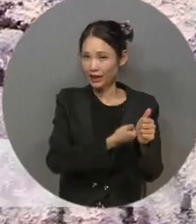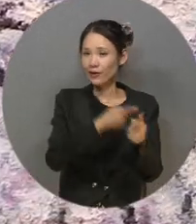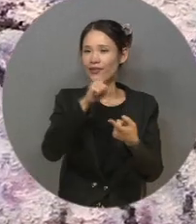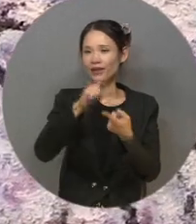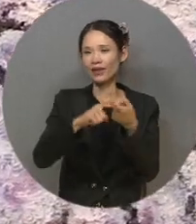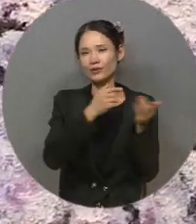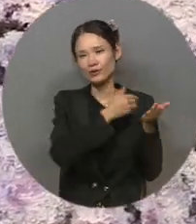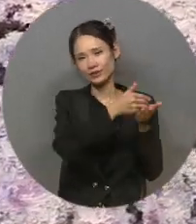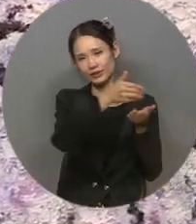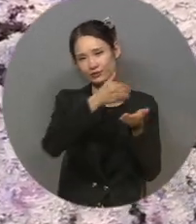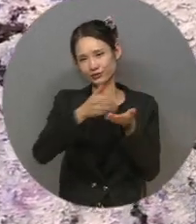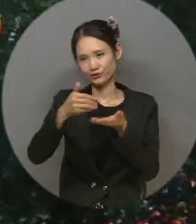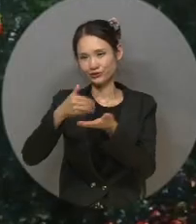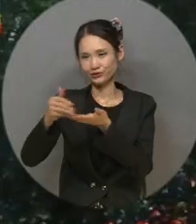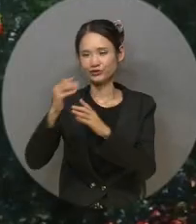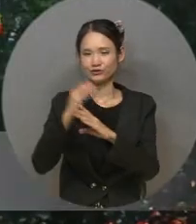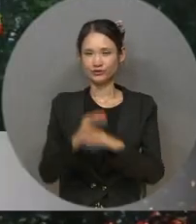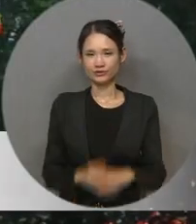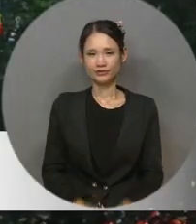담습니다.